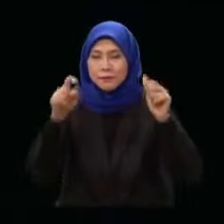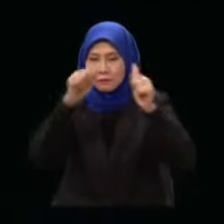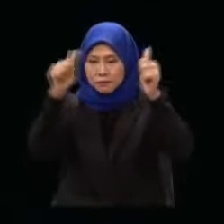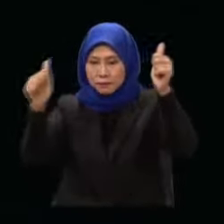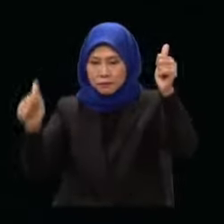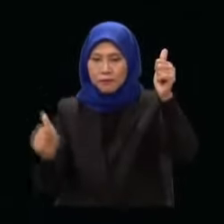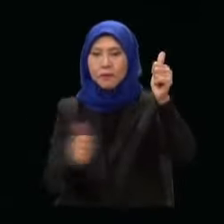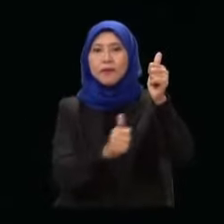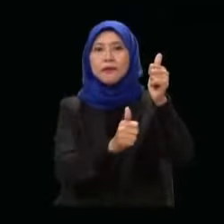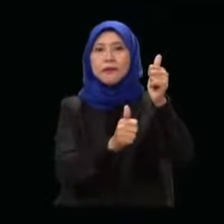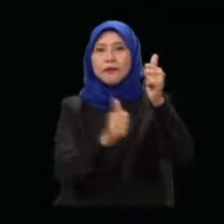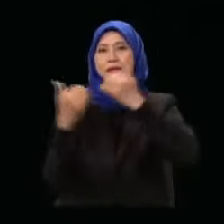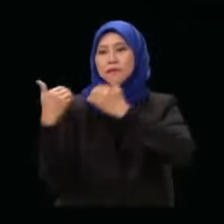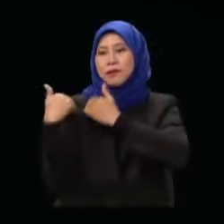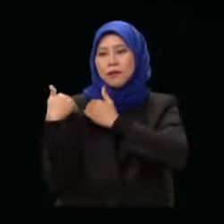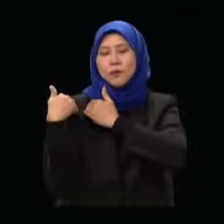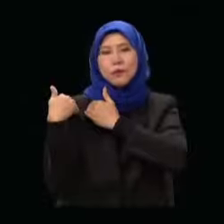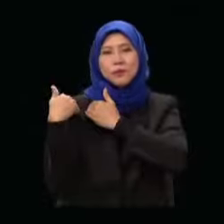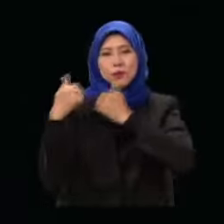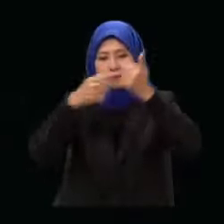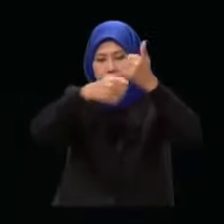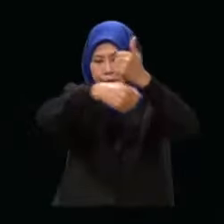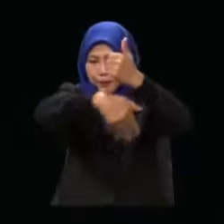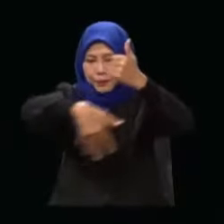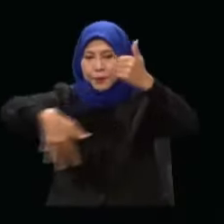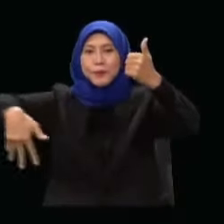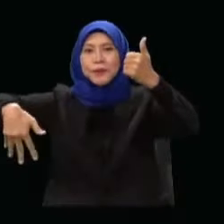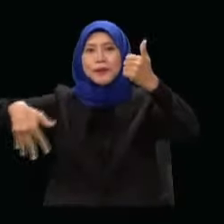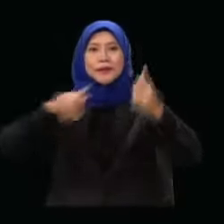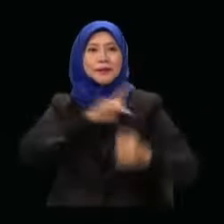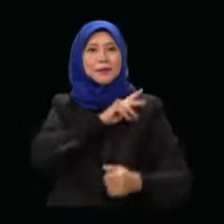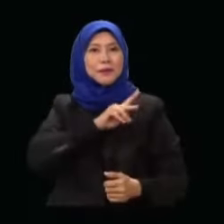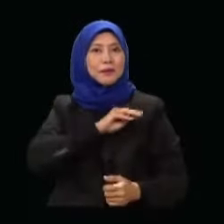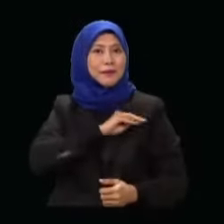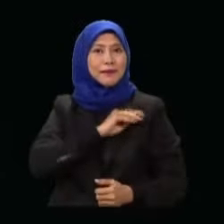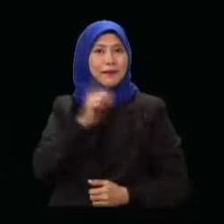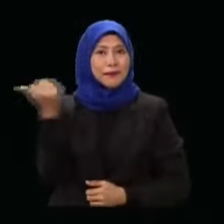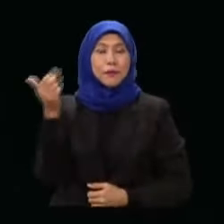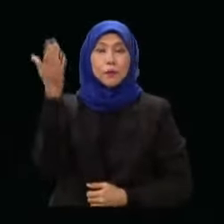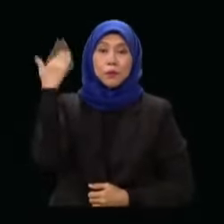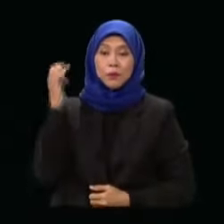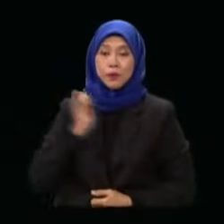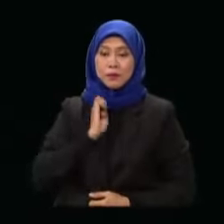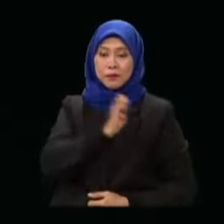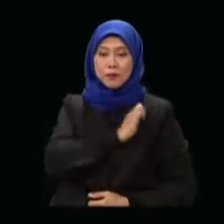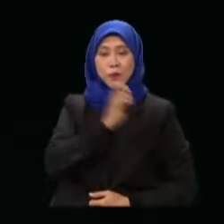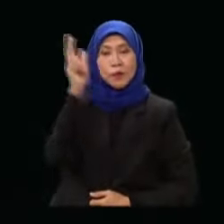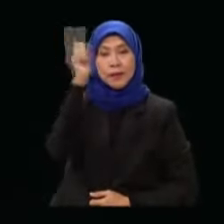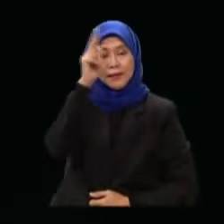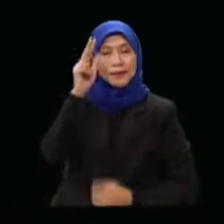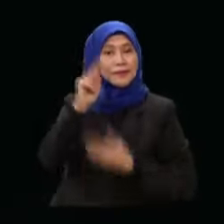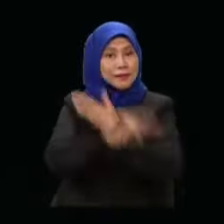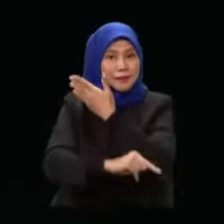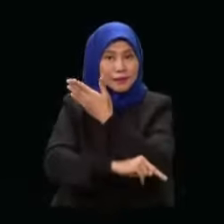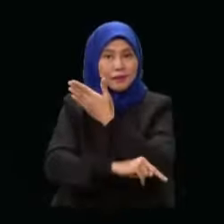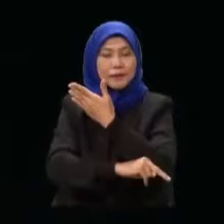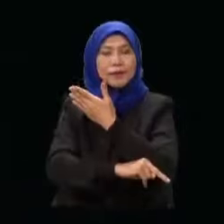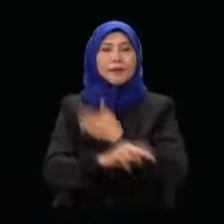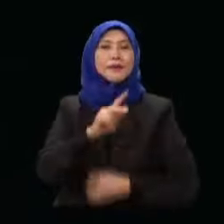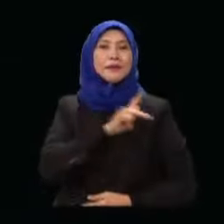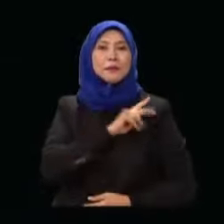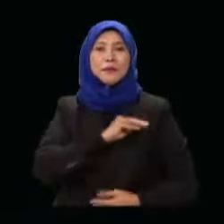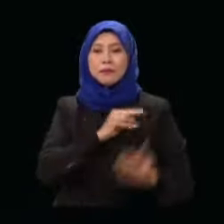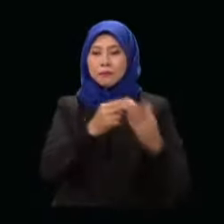bersama dengan tanggung jawab gendring gerainya lainnya kalau dulu saya ingat lagi waktu saya jadi ekskul kerajaan Negeri dia diletakkan Gem dan